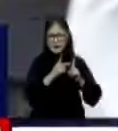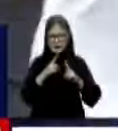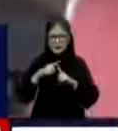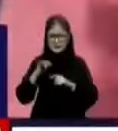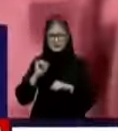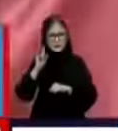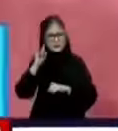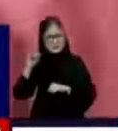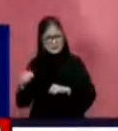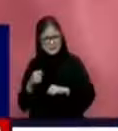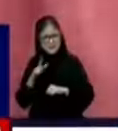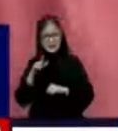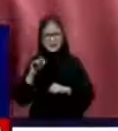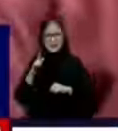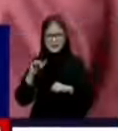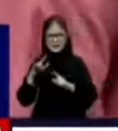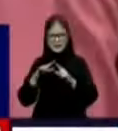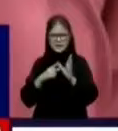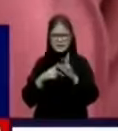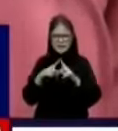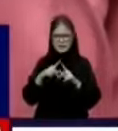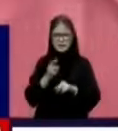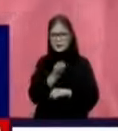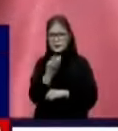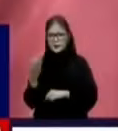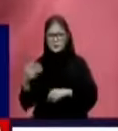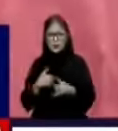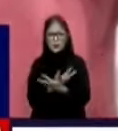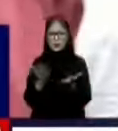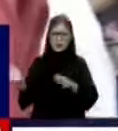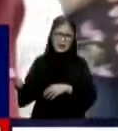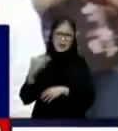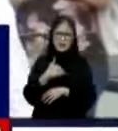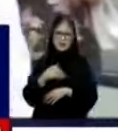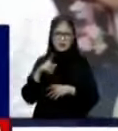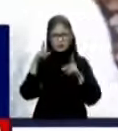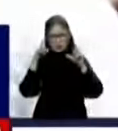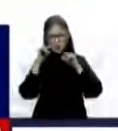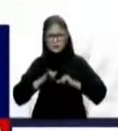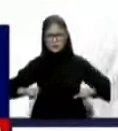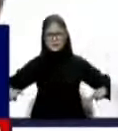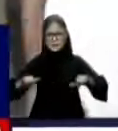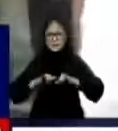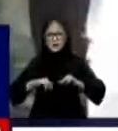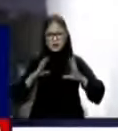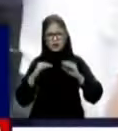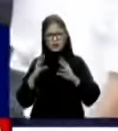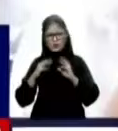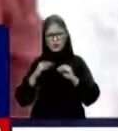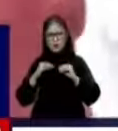Tanu Sudipyo, dan beberapa di antaranya juga mengajak untuk berfoto bersama dan berbincang hangat begitu ya